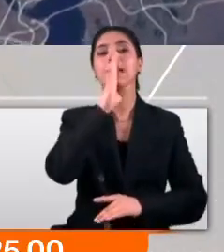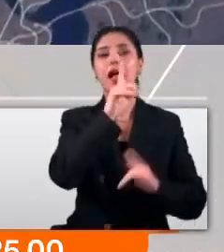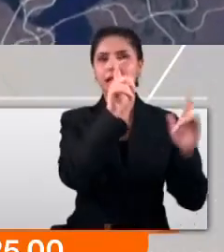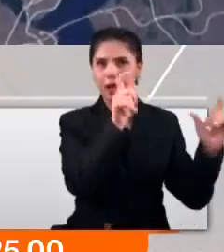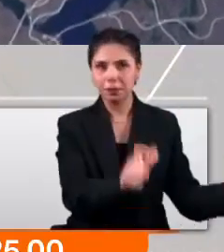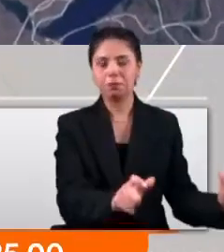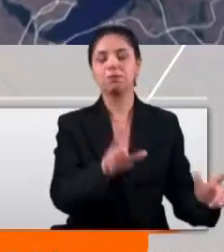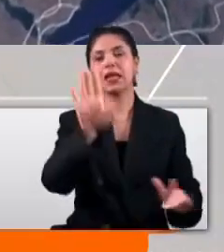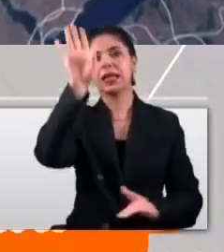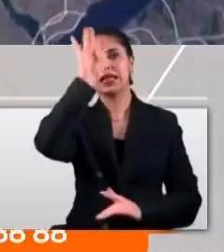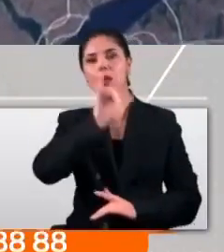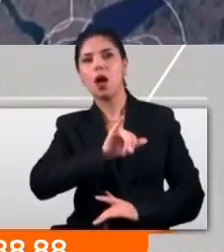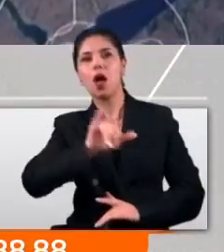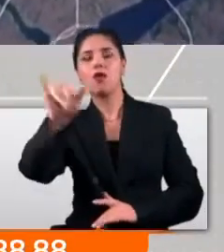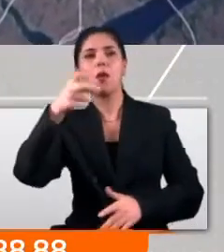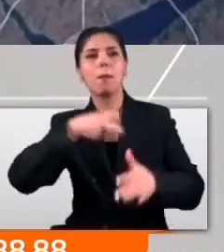ağı şimdi daha da genişledi.